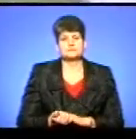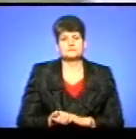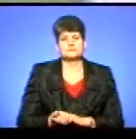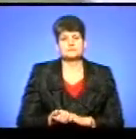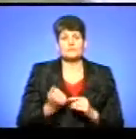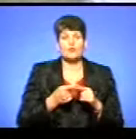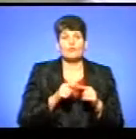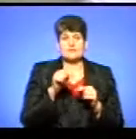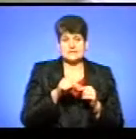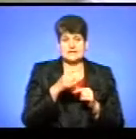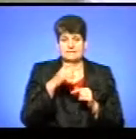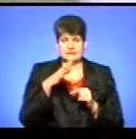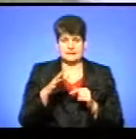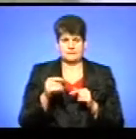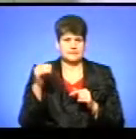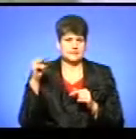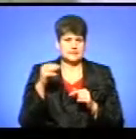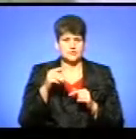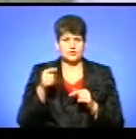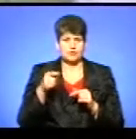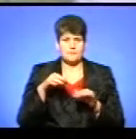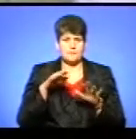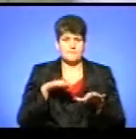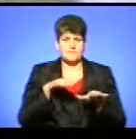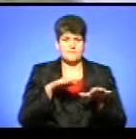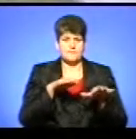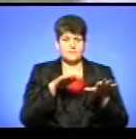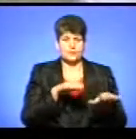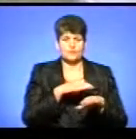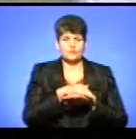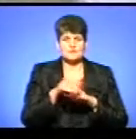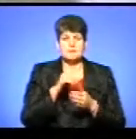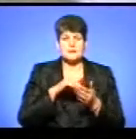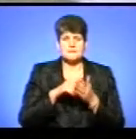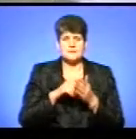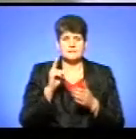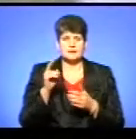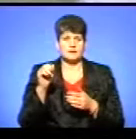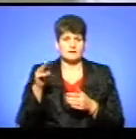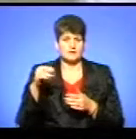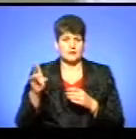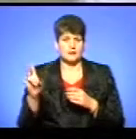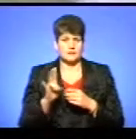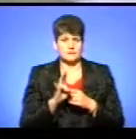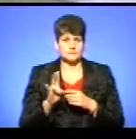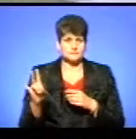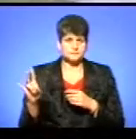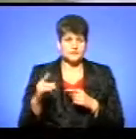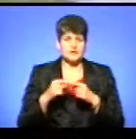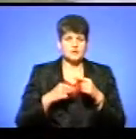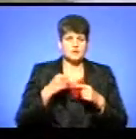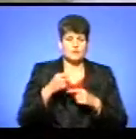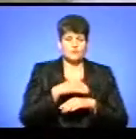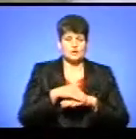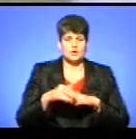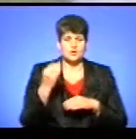У ці хвилини пів тисячі тернополян пішою ходою йдуть вулицями міста від архікатедрального собору через вулицю